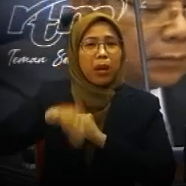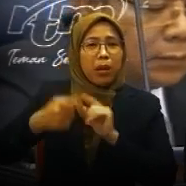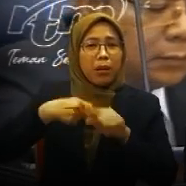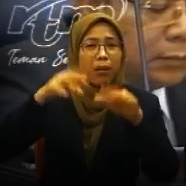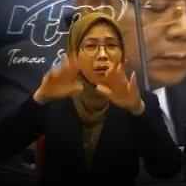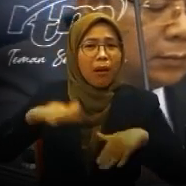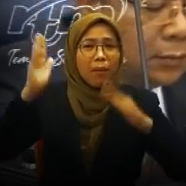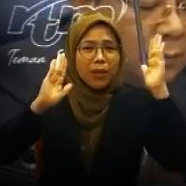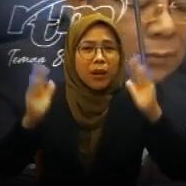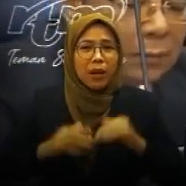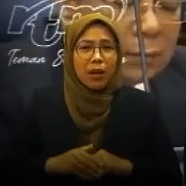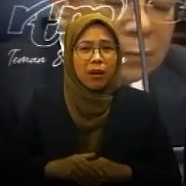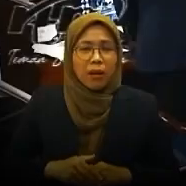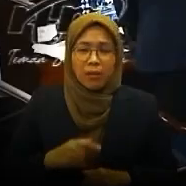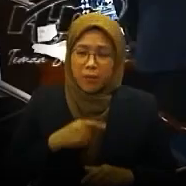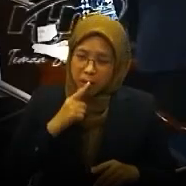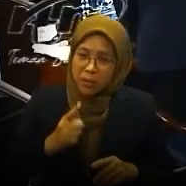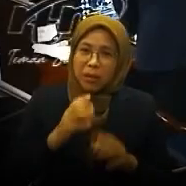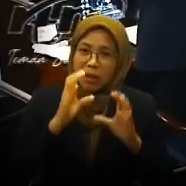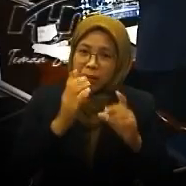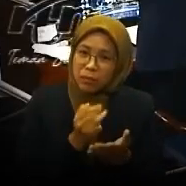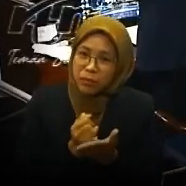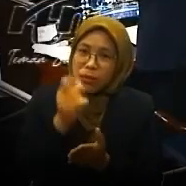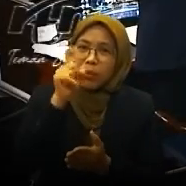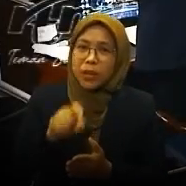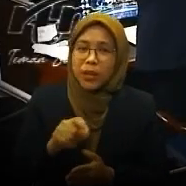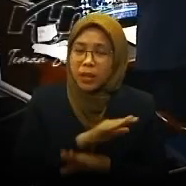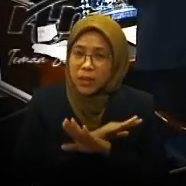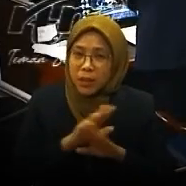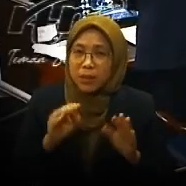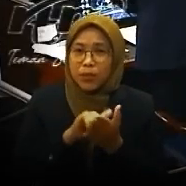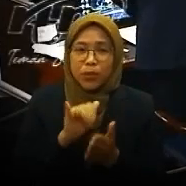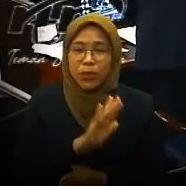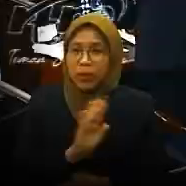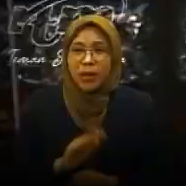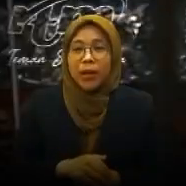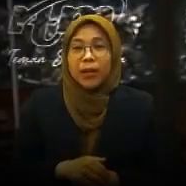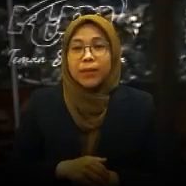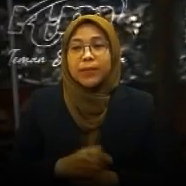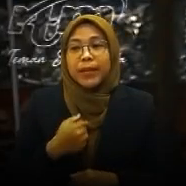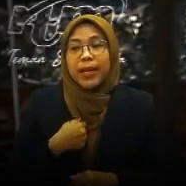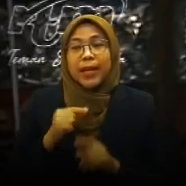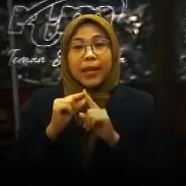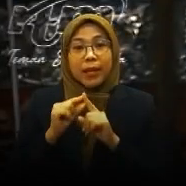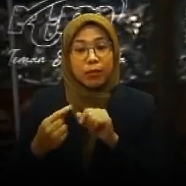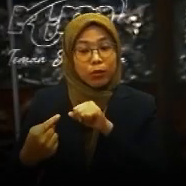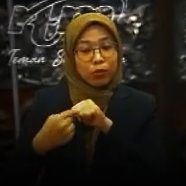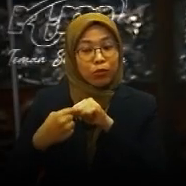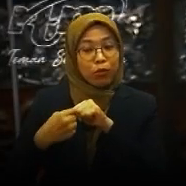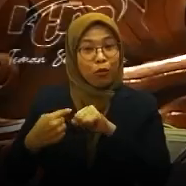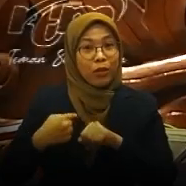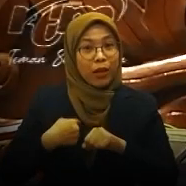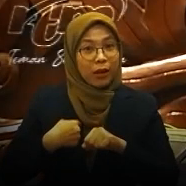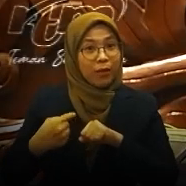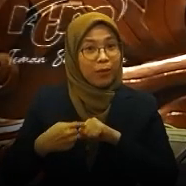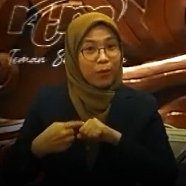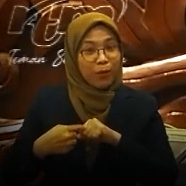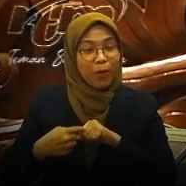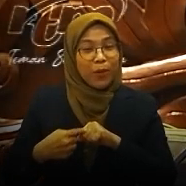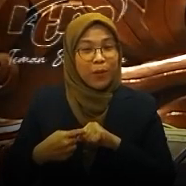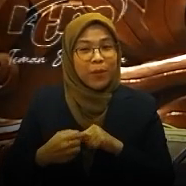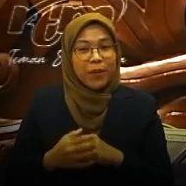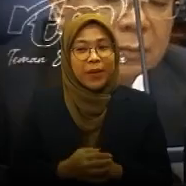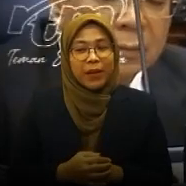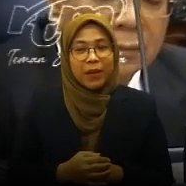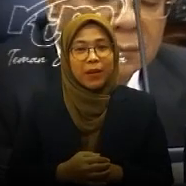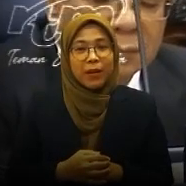Tak bagus. Muhammad kena betulkan. Ya Muhammad tak boleh buat yang tu. Saya kata okay. Itu yang Muhammad tuduh saya ada. Semua okey. Alright.